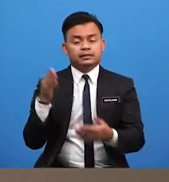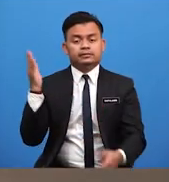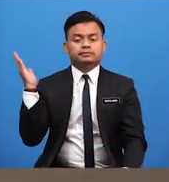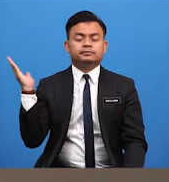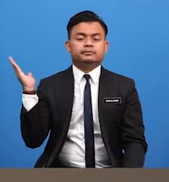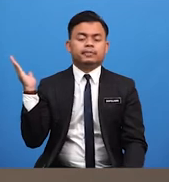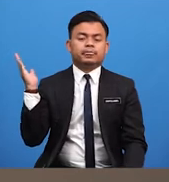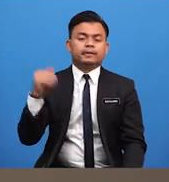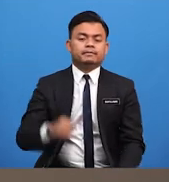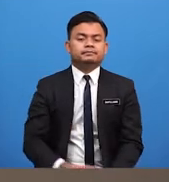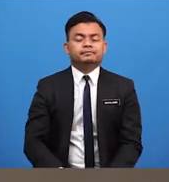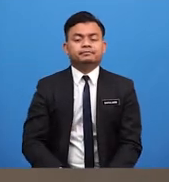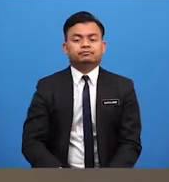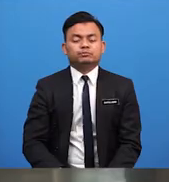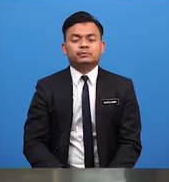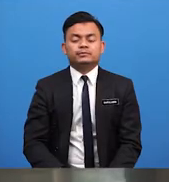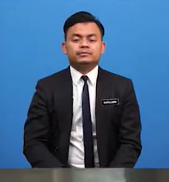1 biji telur,